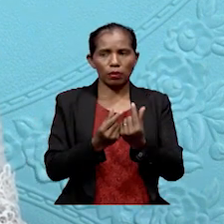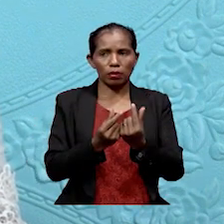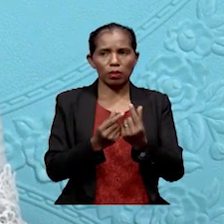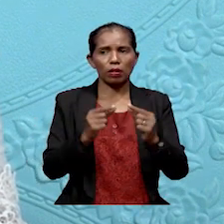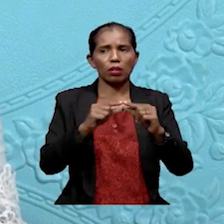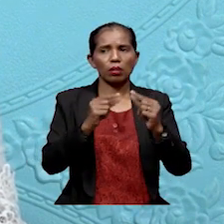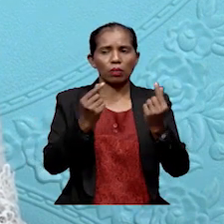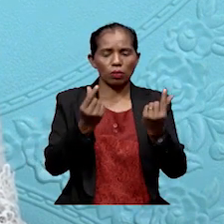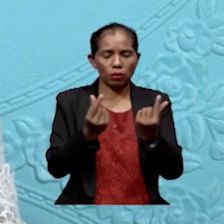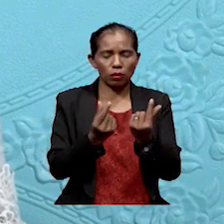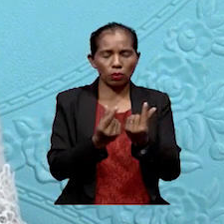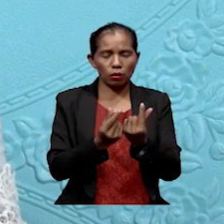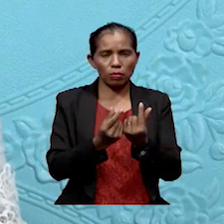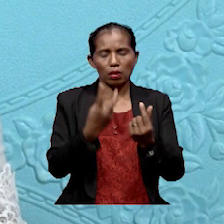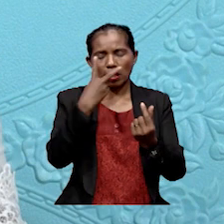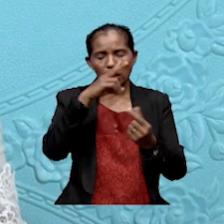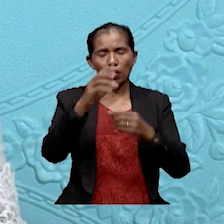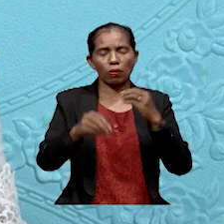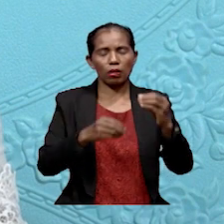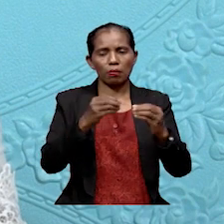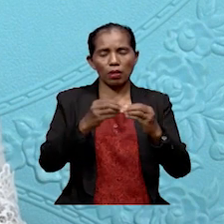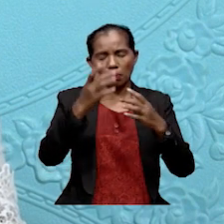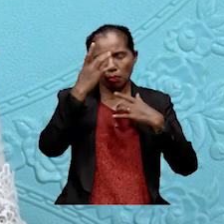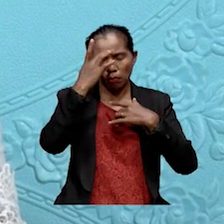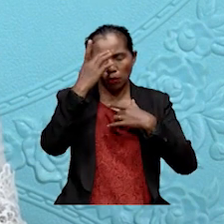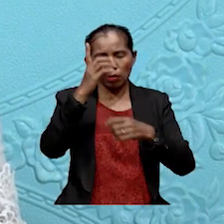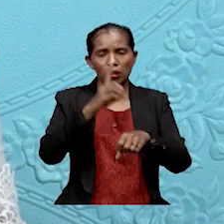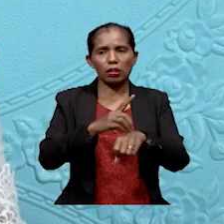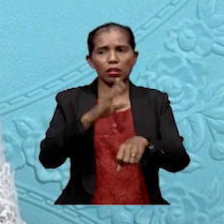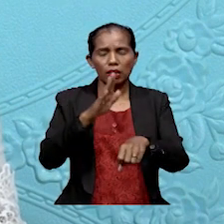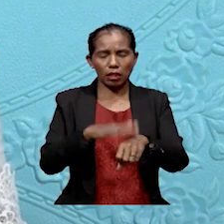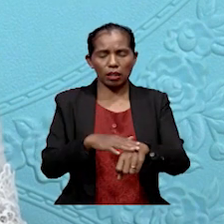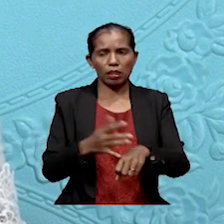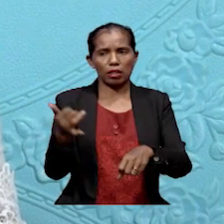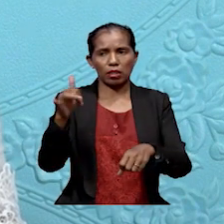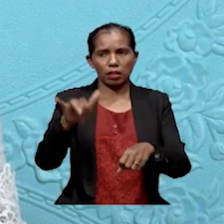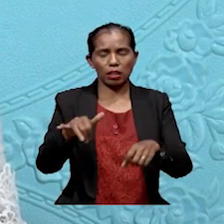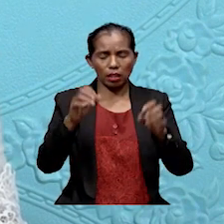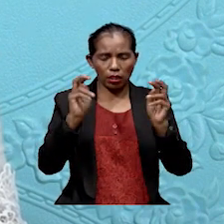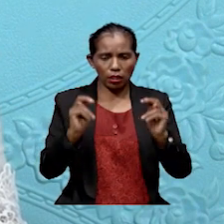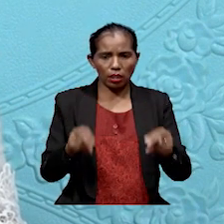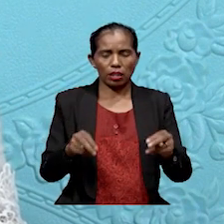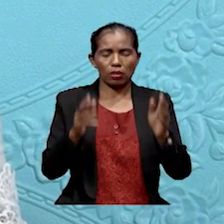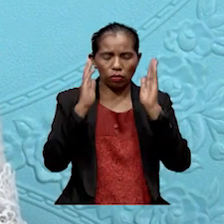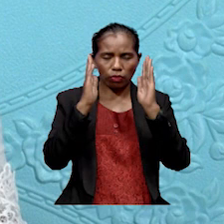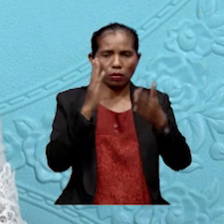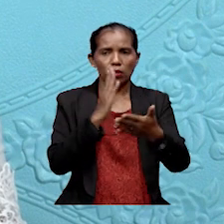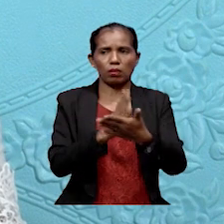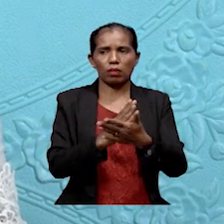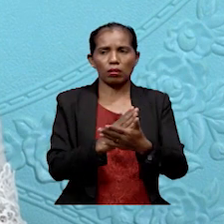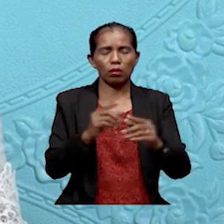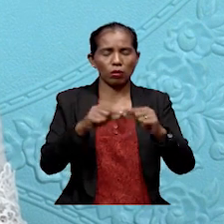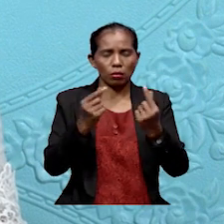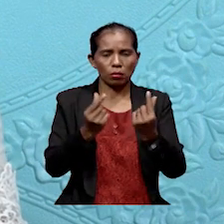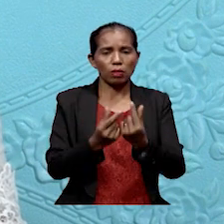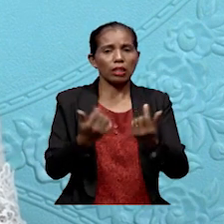atu basurtu dengue. Ida ne sir tenke tau atensau perhodi prevene. Ekipa ida ne tenke hatene